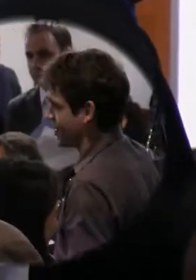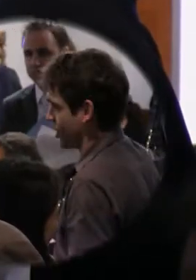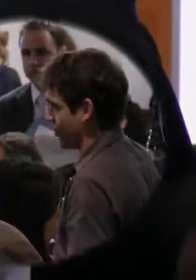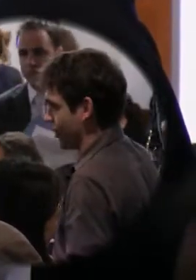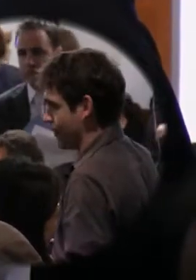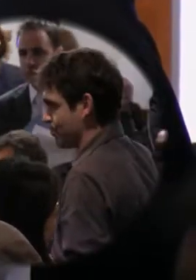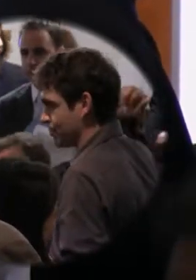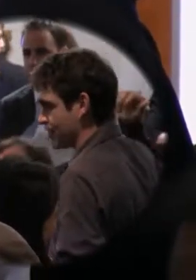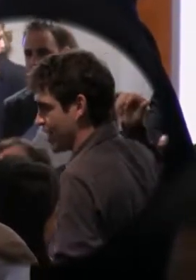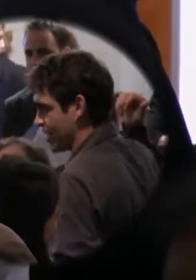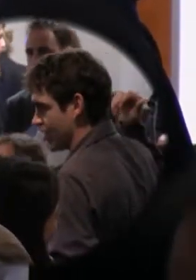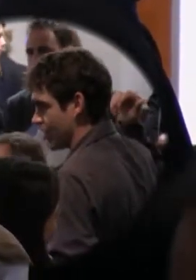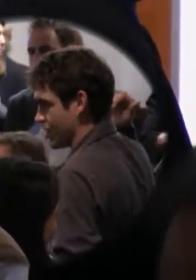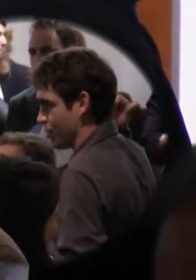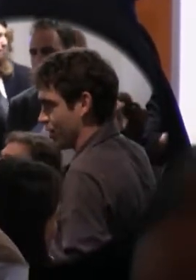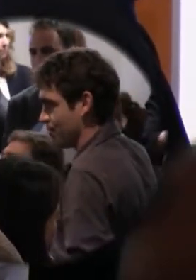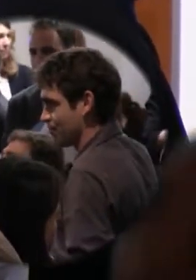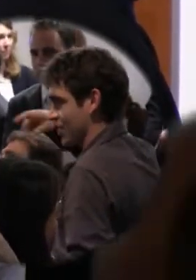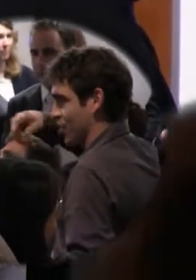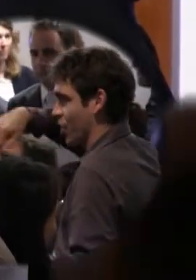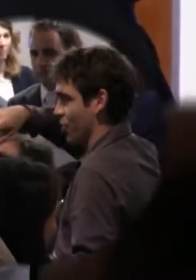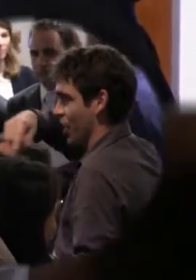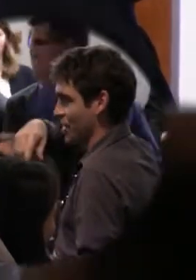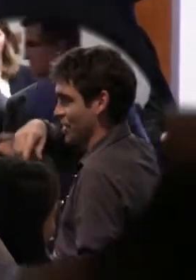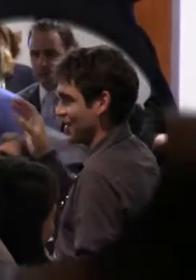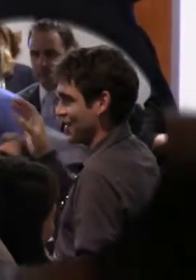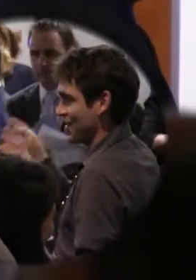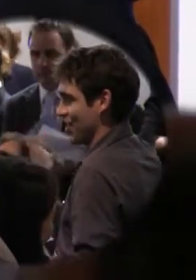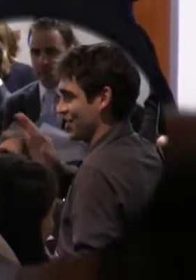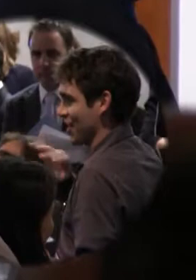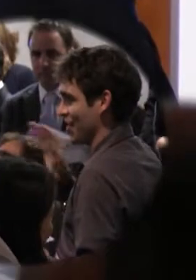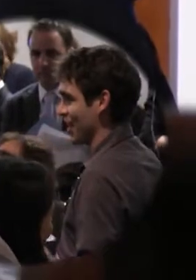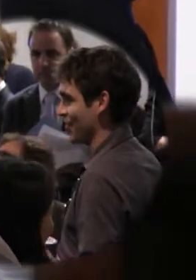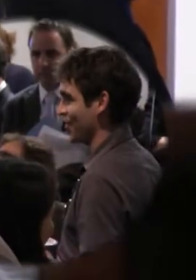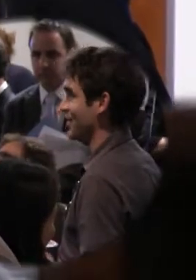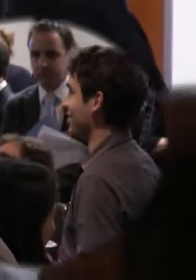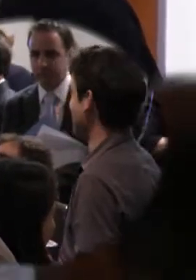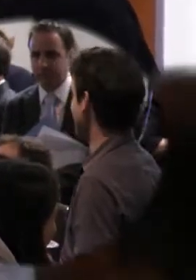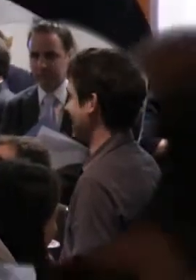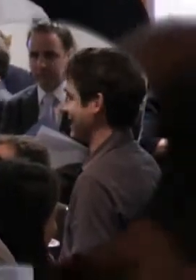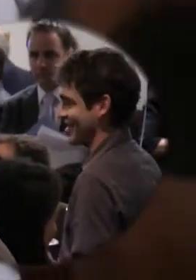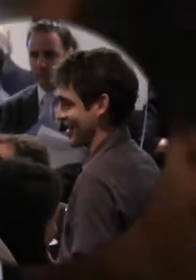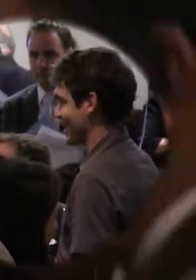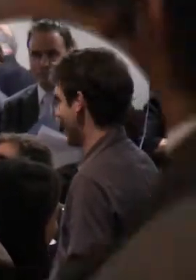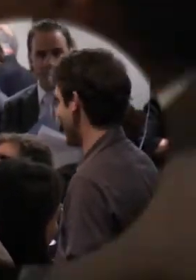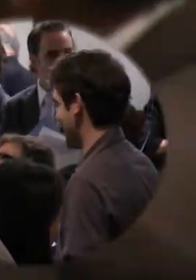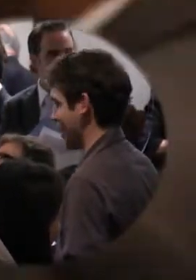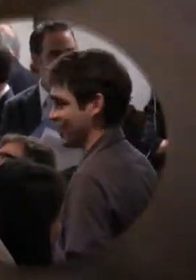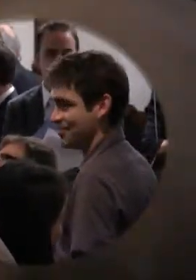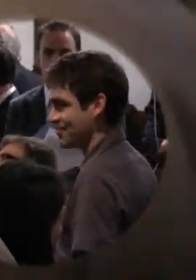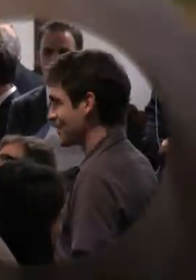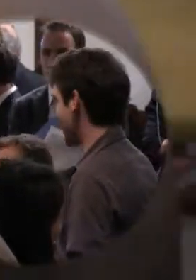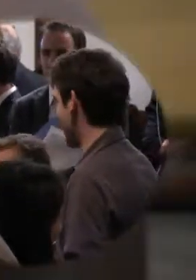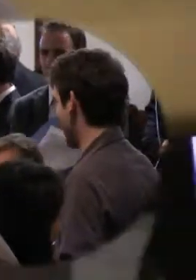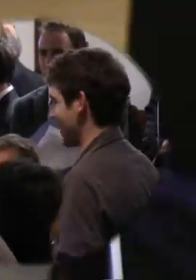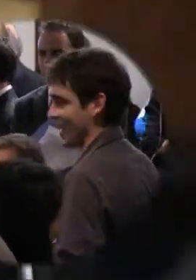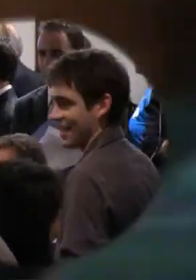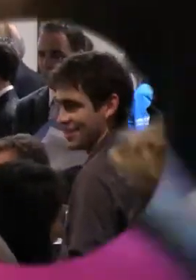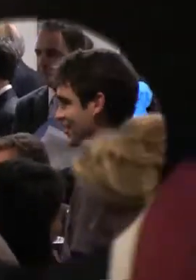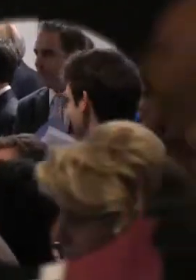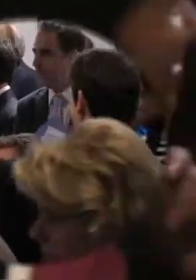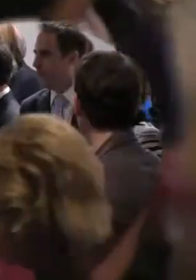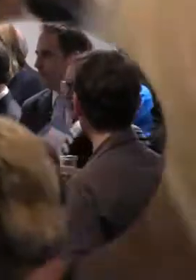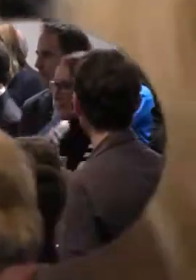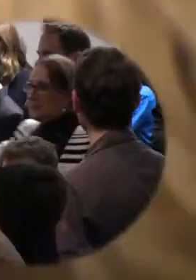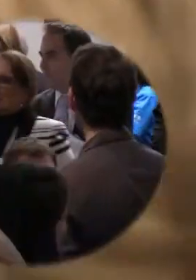synchro mo gbede agbeta náà dànù àtúngbé tuntun wá mo